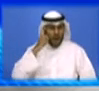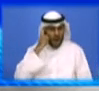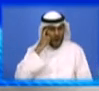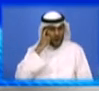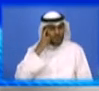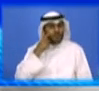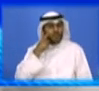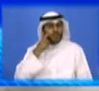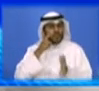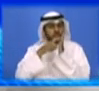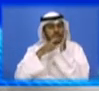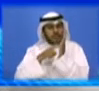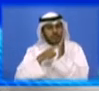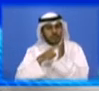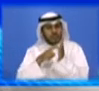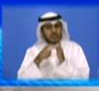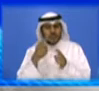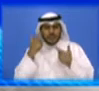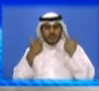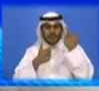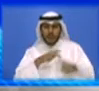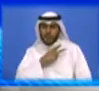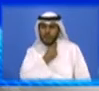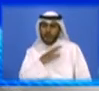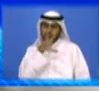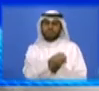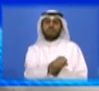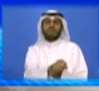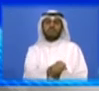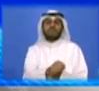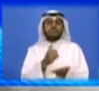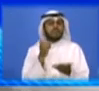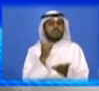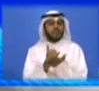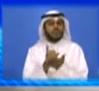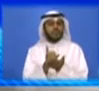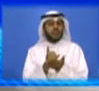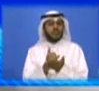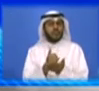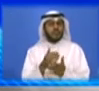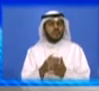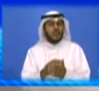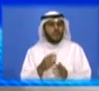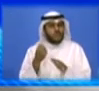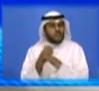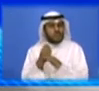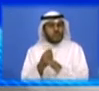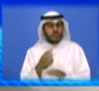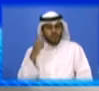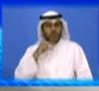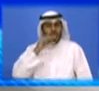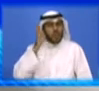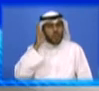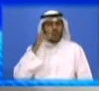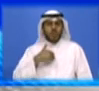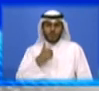والملاحقة القانونية والإحالة إلى جهات الاختصاص ضمن إطار خطة التأهيل للحيلولة دون انضمام المغرر بهم من